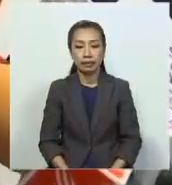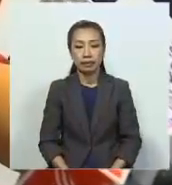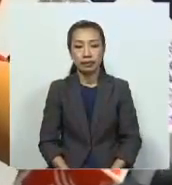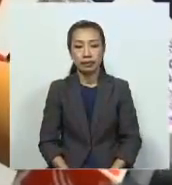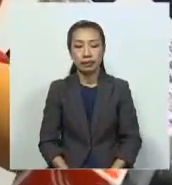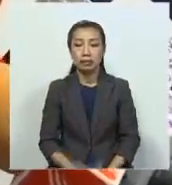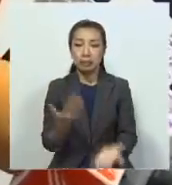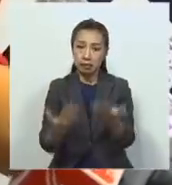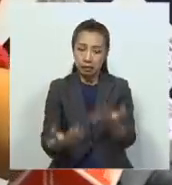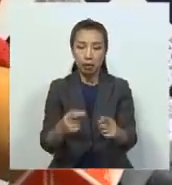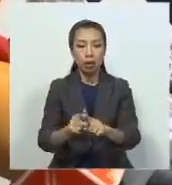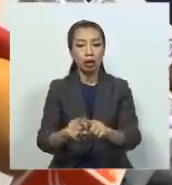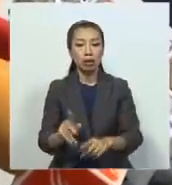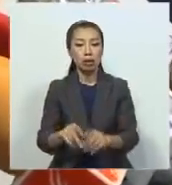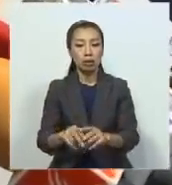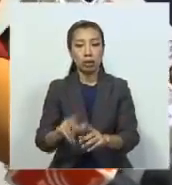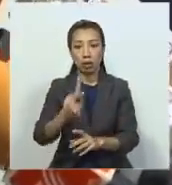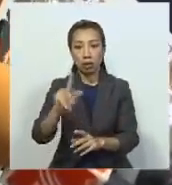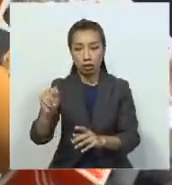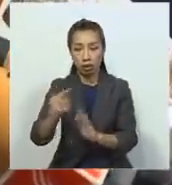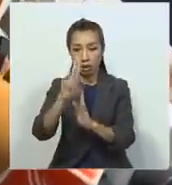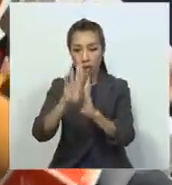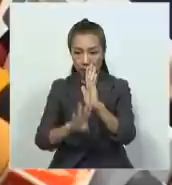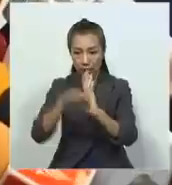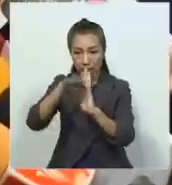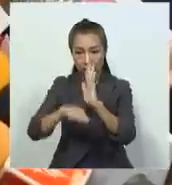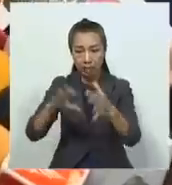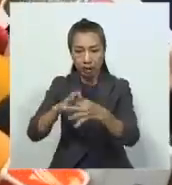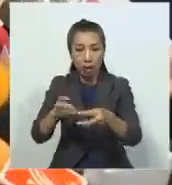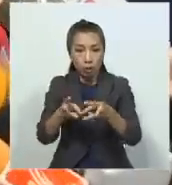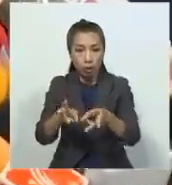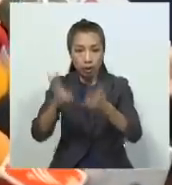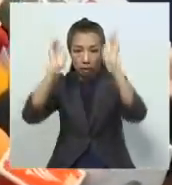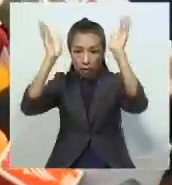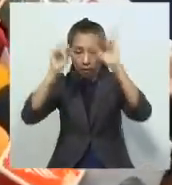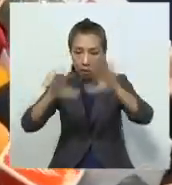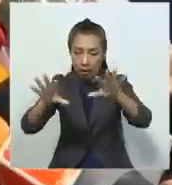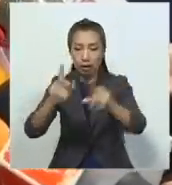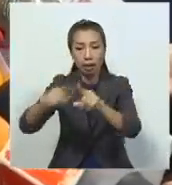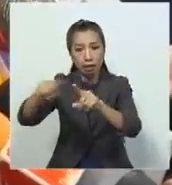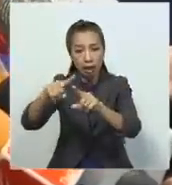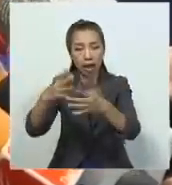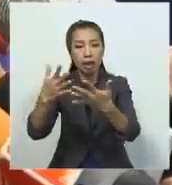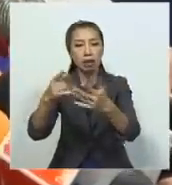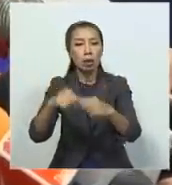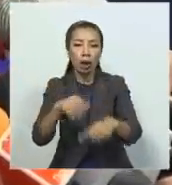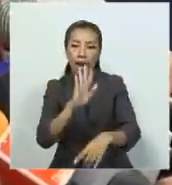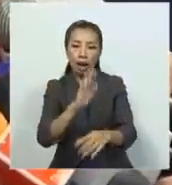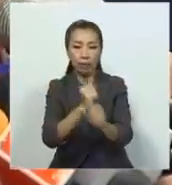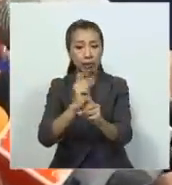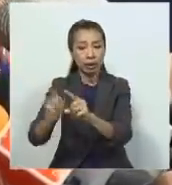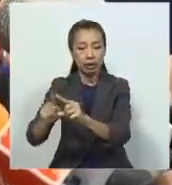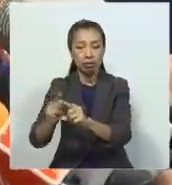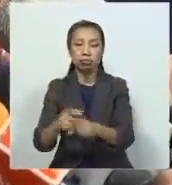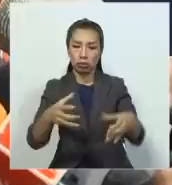2561หรือระเบียบคณะกรรมการการเลือกตั้งว่าด้วยวิธีการหาเสียงและลักษณะต้องห้ามในการหาเสียงสมาชิกสภาผู้